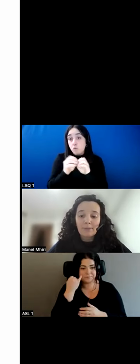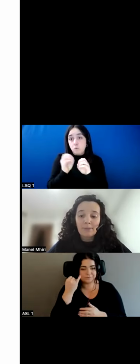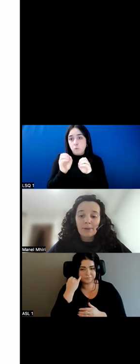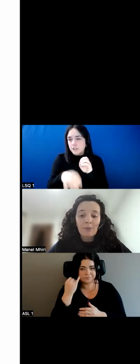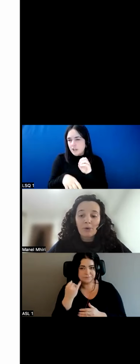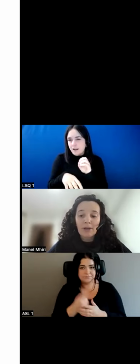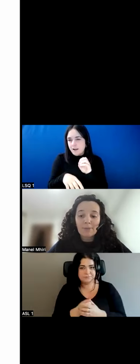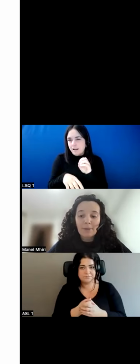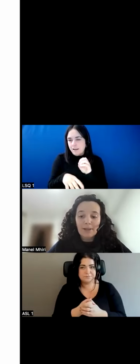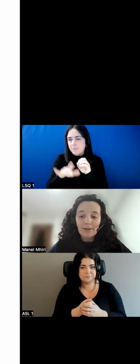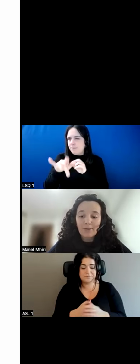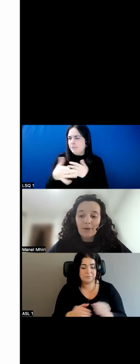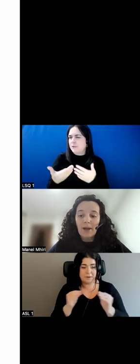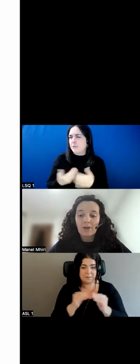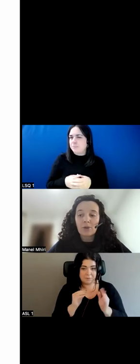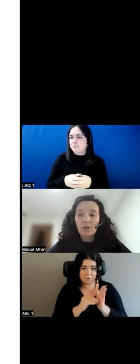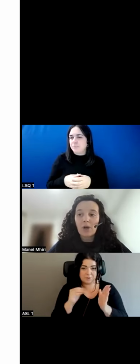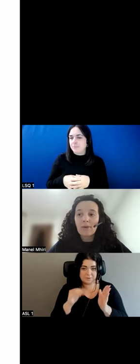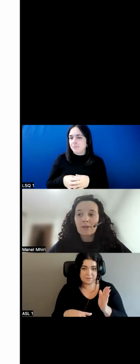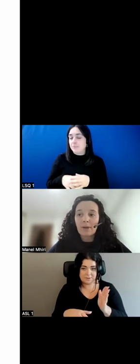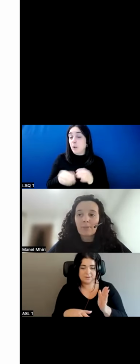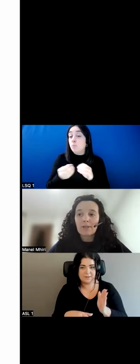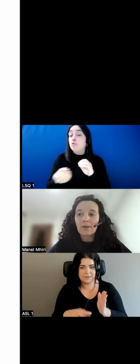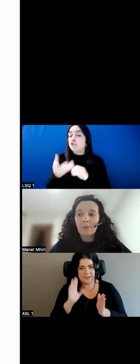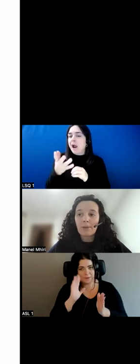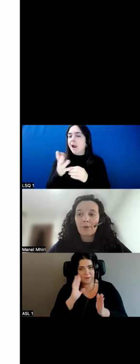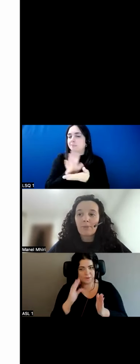parce que même si ça pourrait être plus cher,